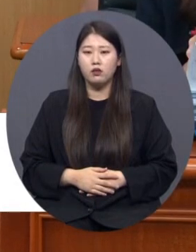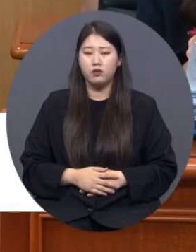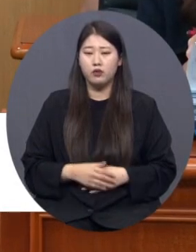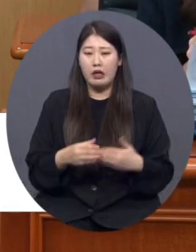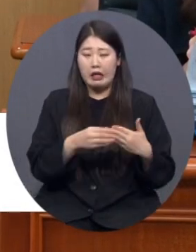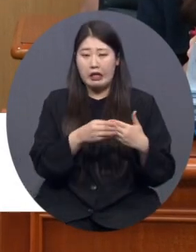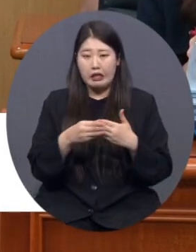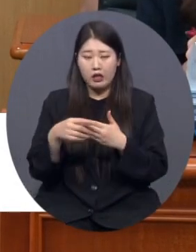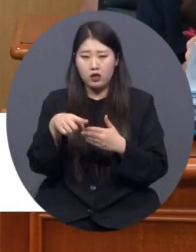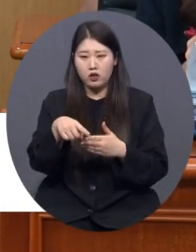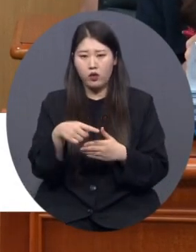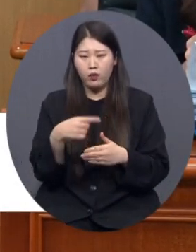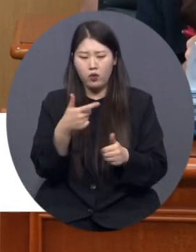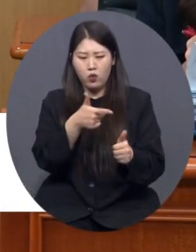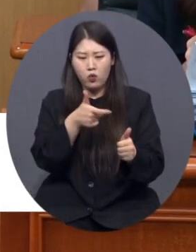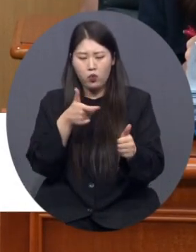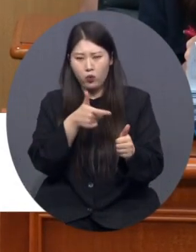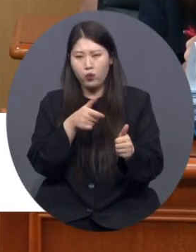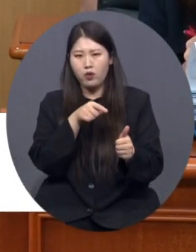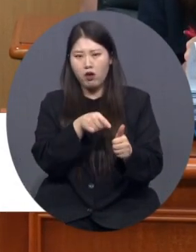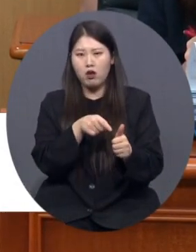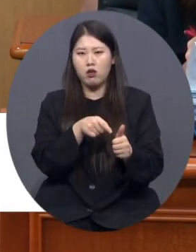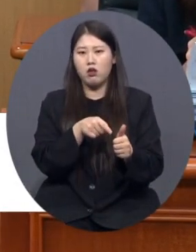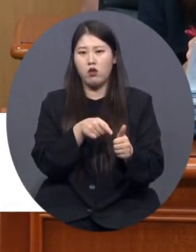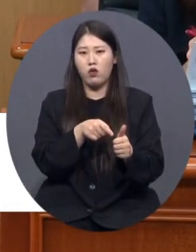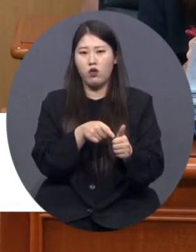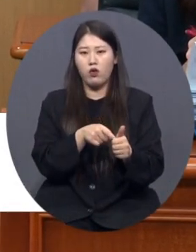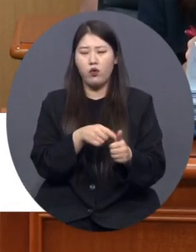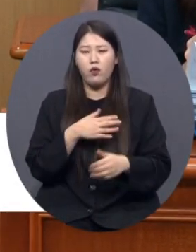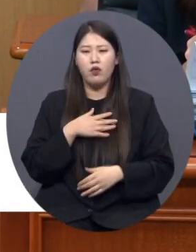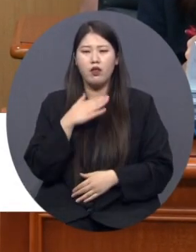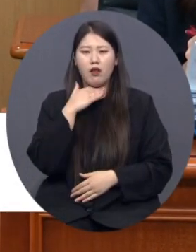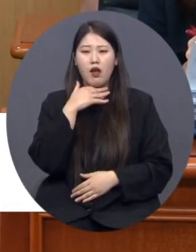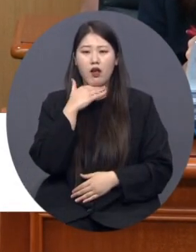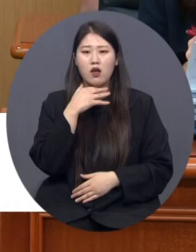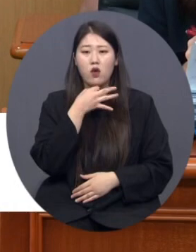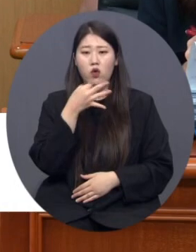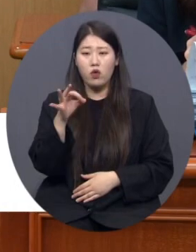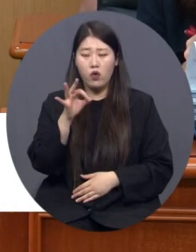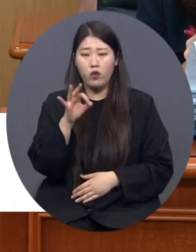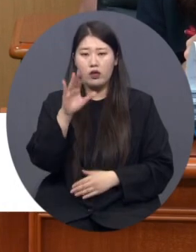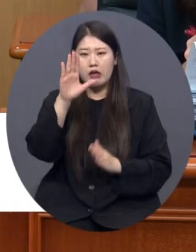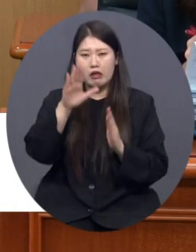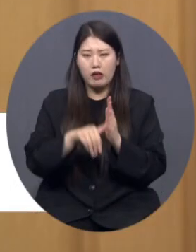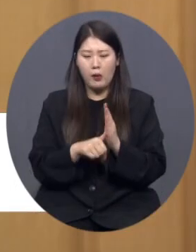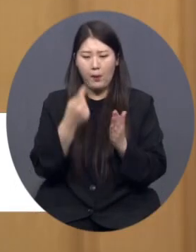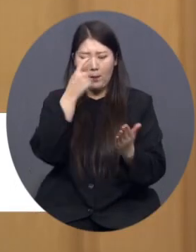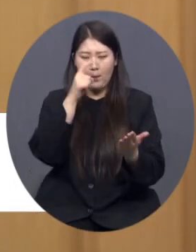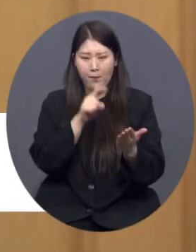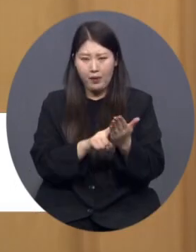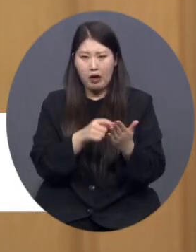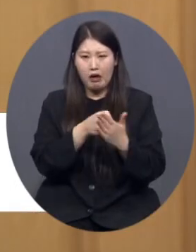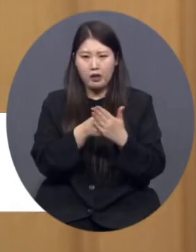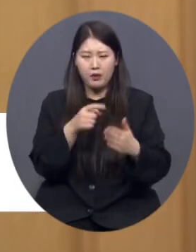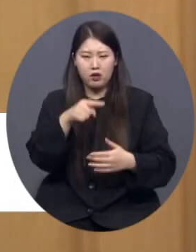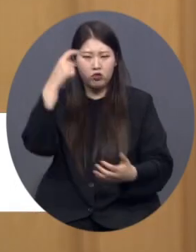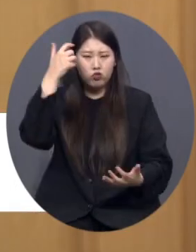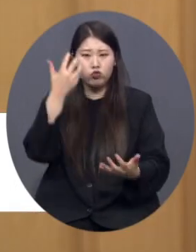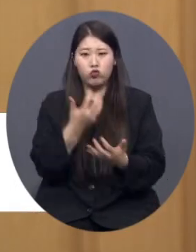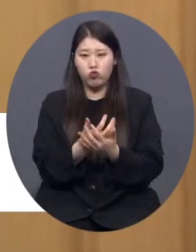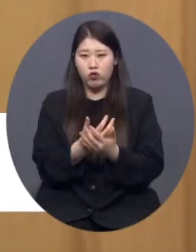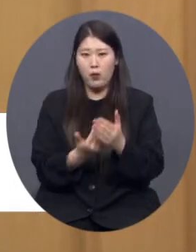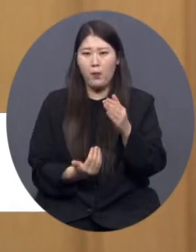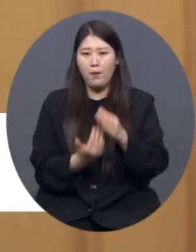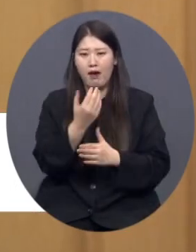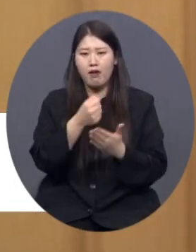그 총살하는 거 우리 애기 아버지가 10살 때 그때 가서 그 목격을 해서 막 그걸로 충격을